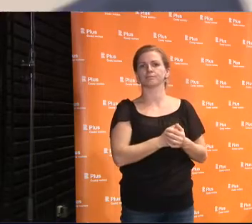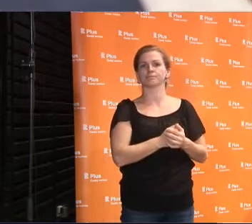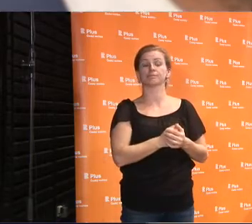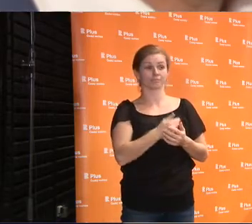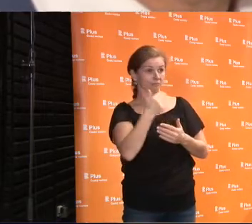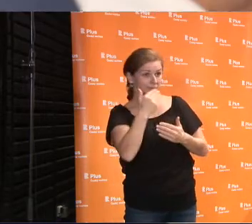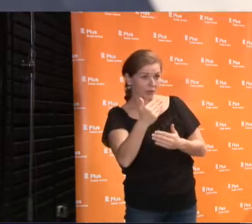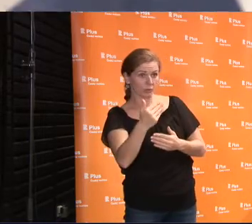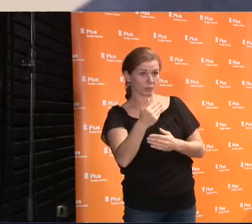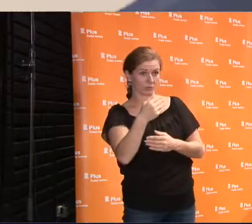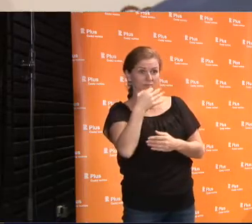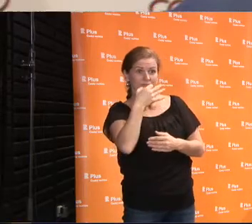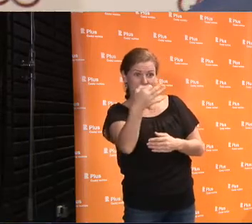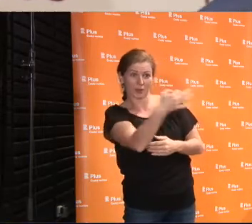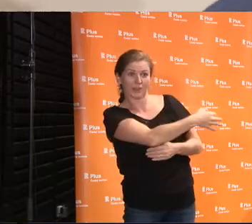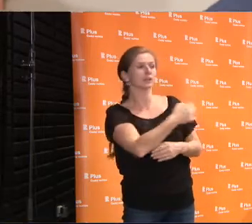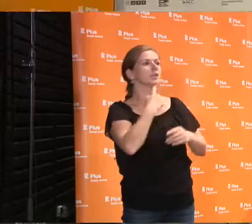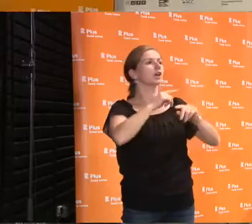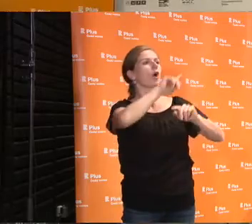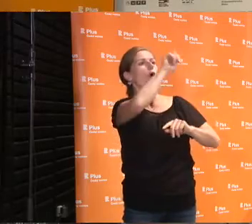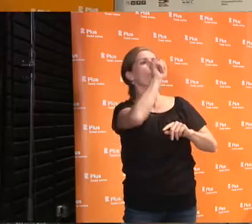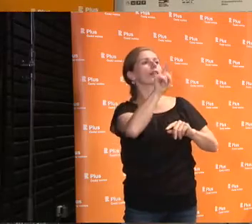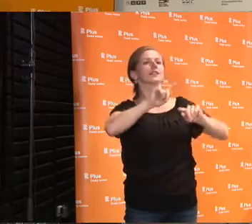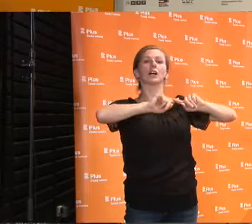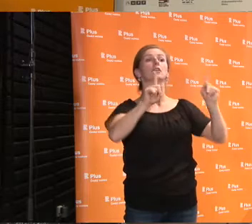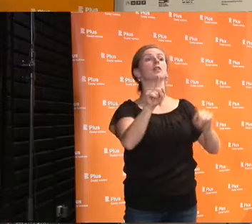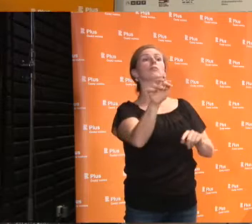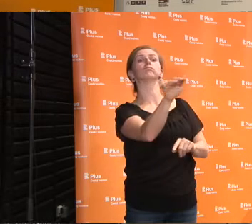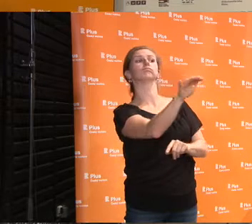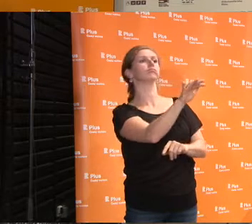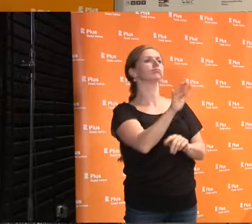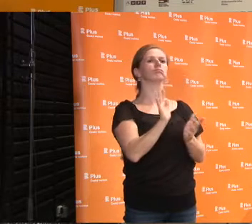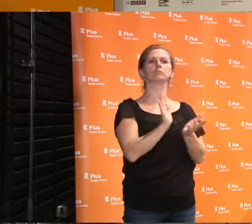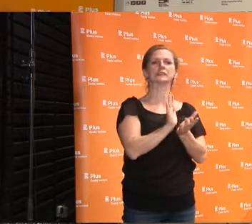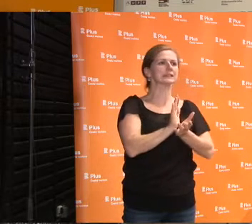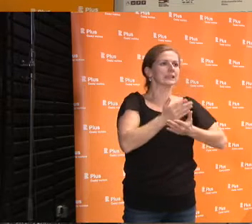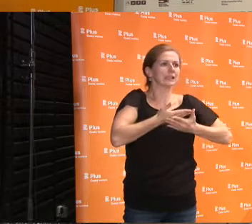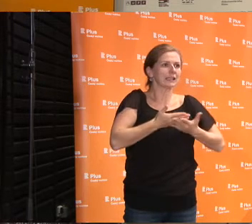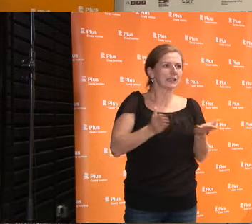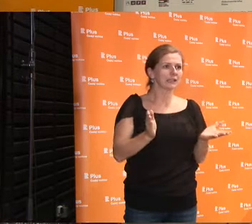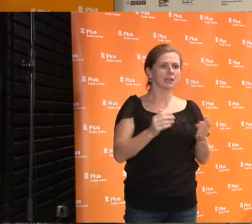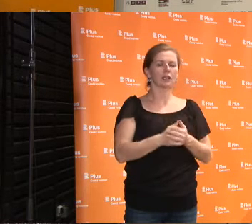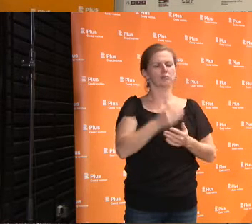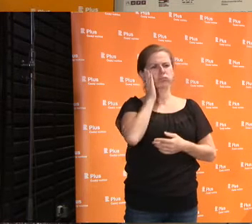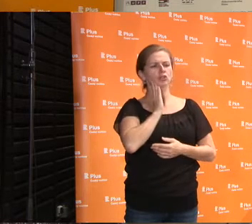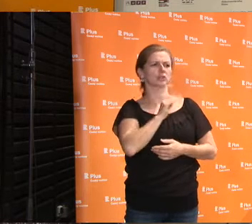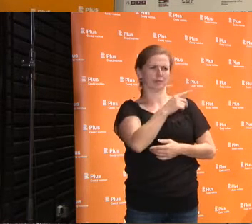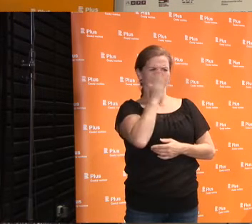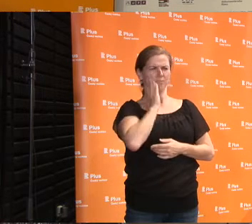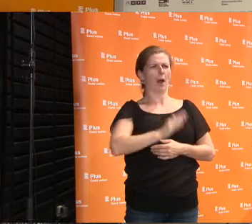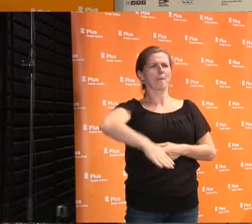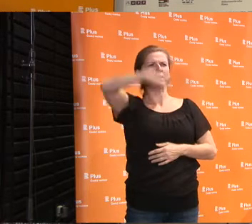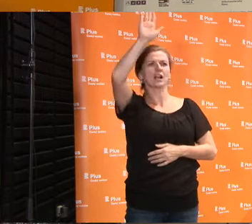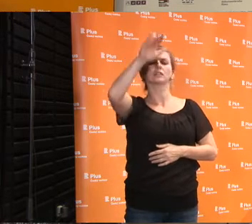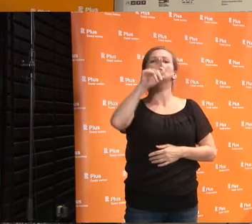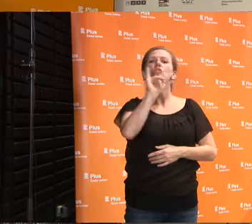další dotaz v publiku v Horáckém divadle v Jihlavě. Pokud zatím dotaz není, tak já bych poprosil, jestli by se mohli přihlásit ti, kteří odpověděli v